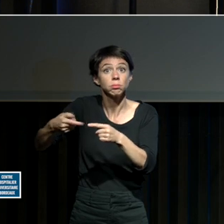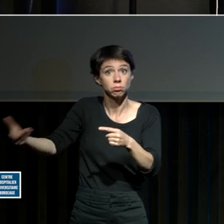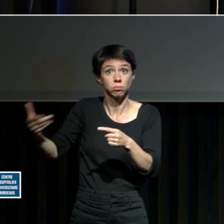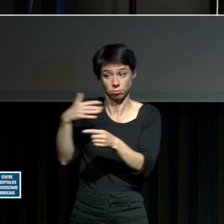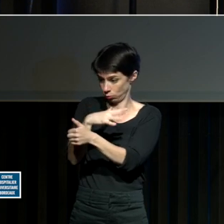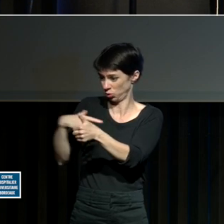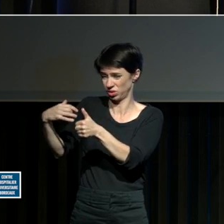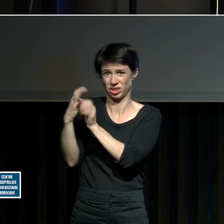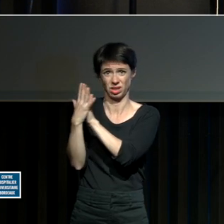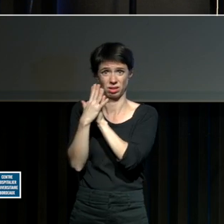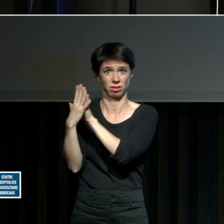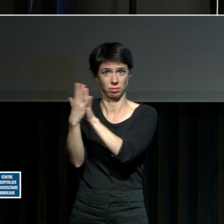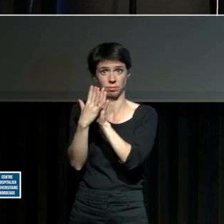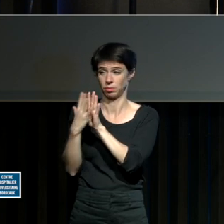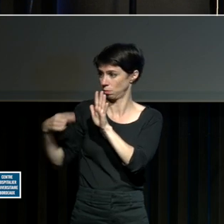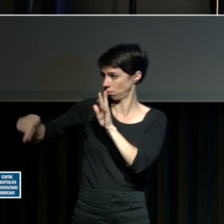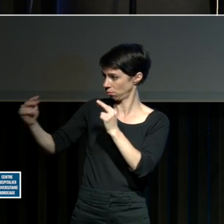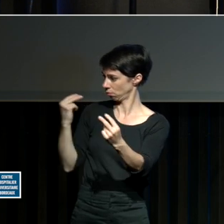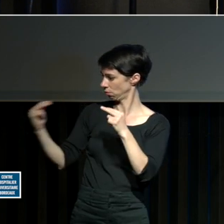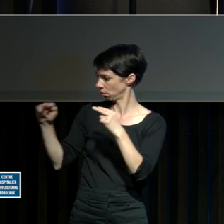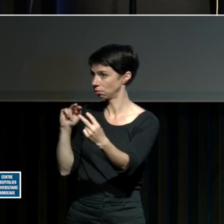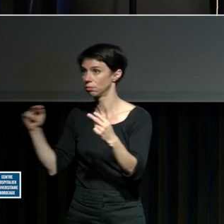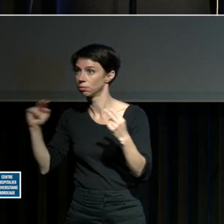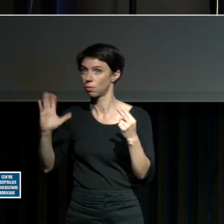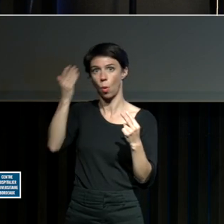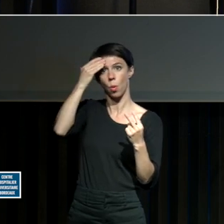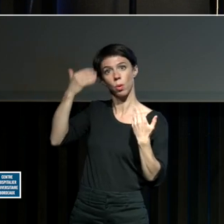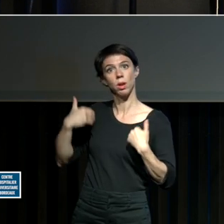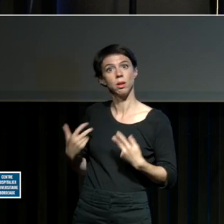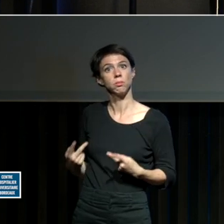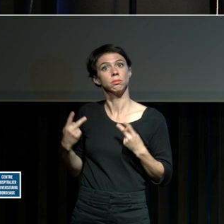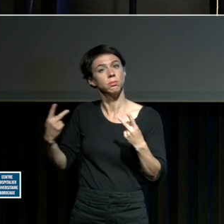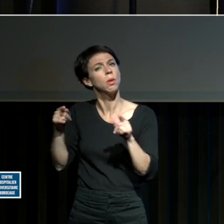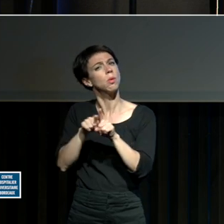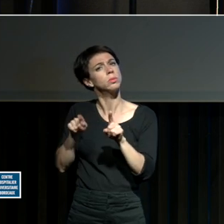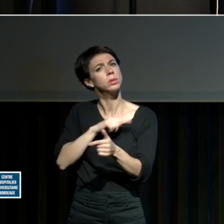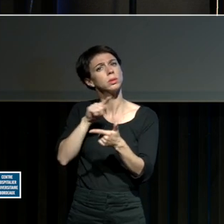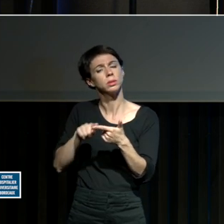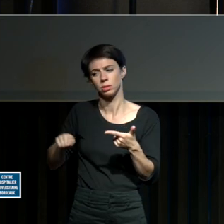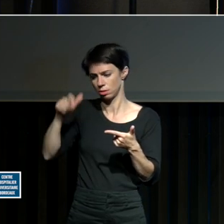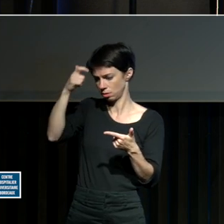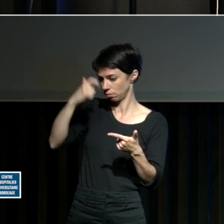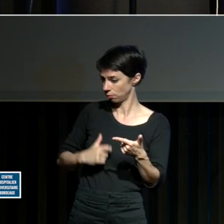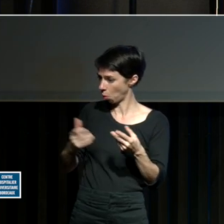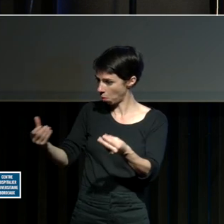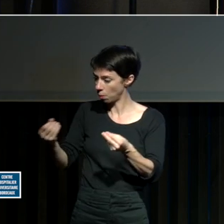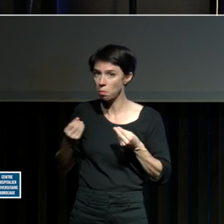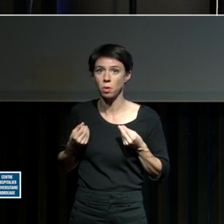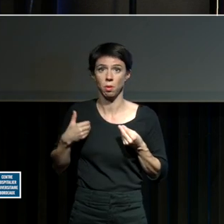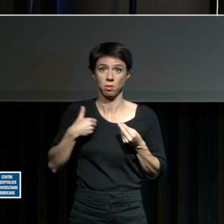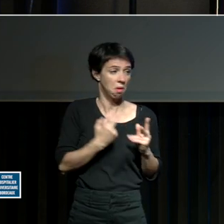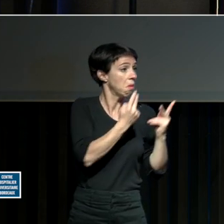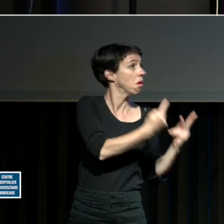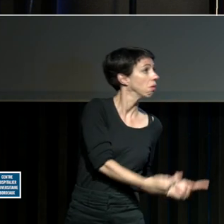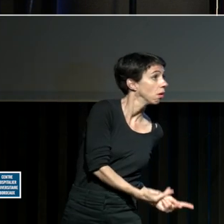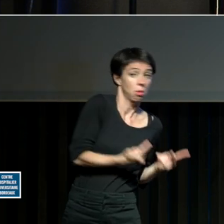socialisation et le fait de pouvoir avoir aussi des espaces où la personne va être renarcissisée, va prendre confiance